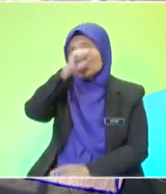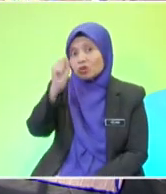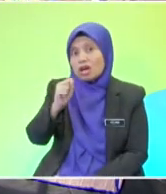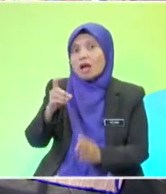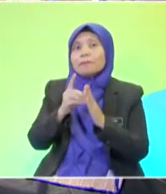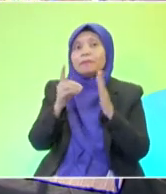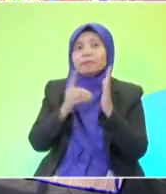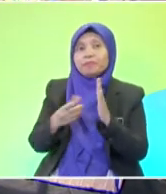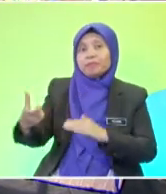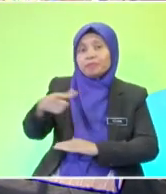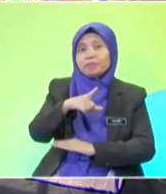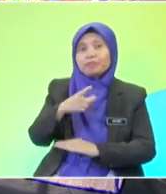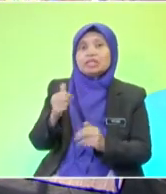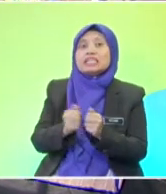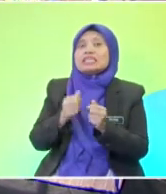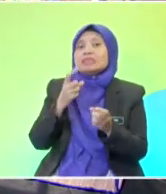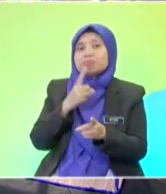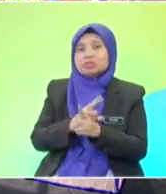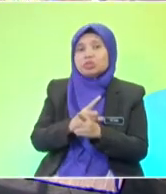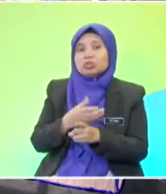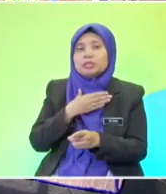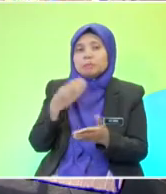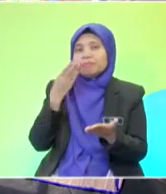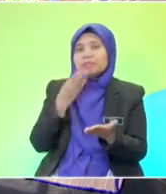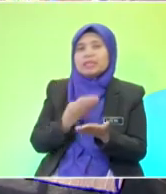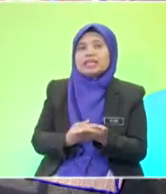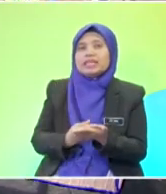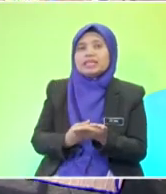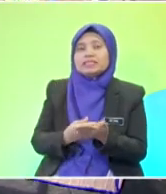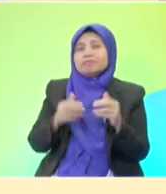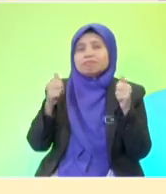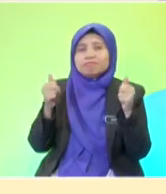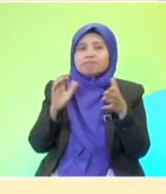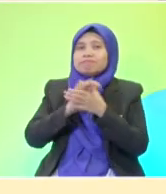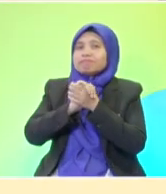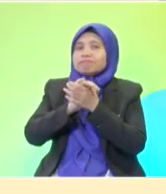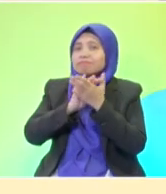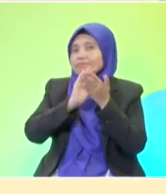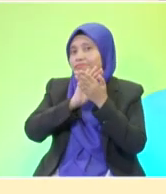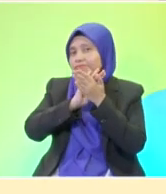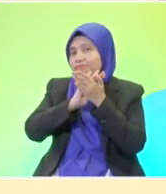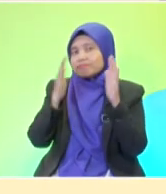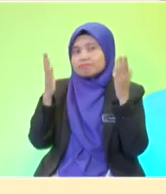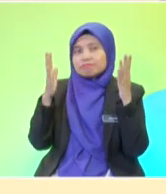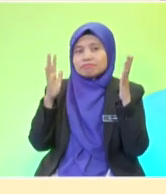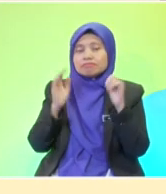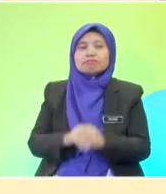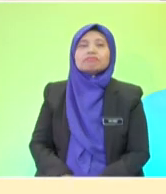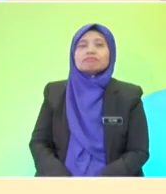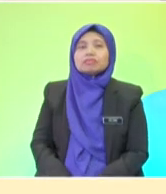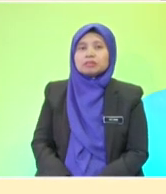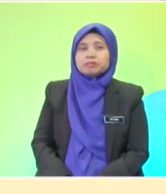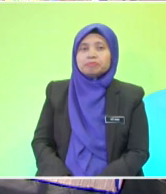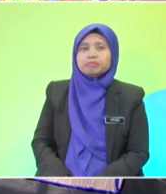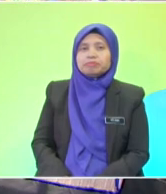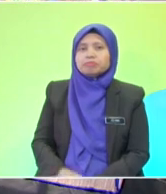laut biru dengan tepat dan baik untuk diri sendiri tanya semua Oke Cikgu